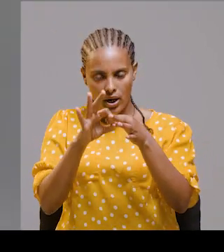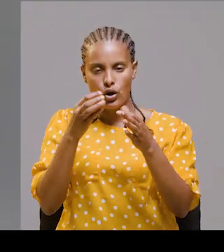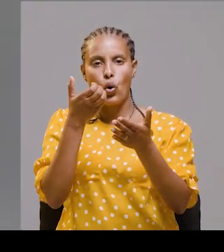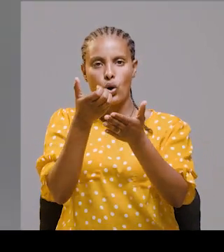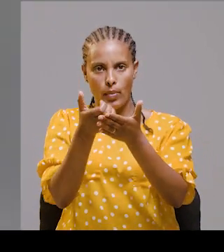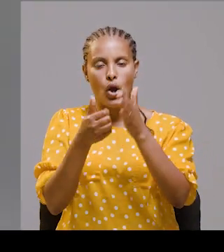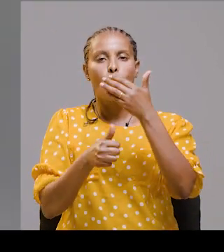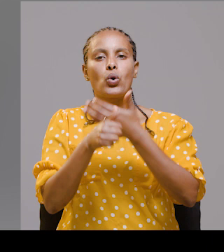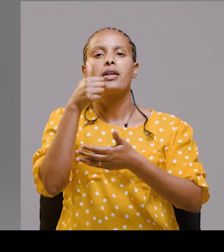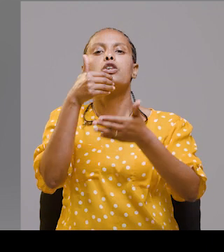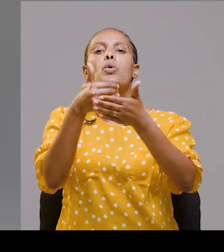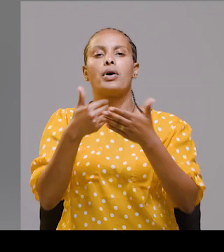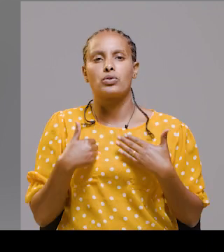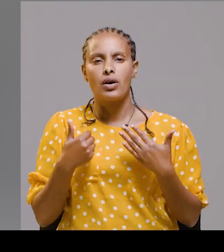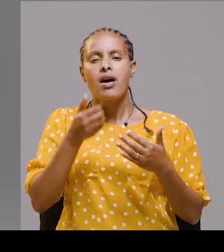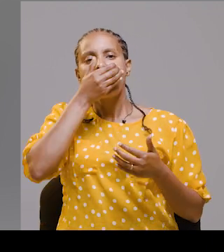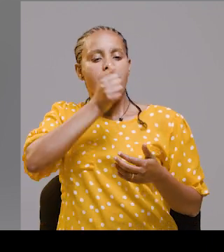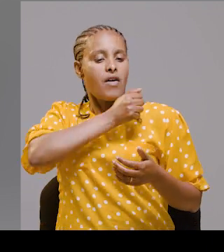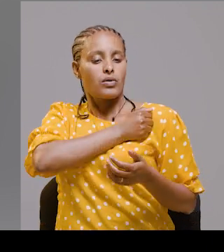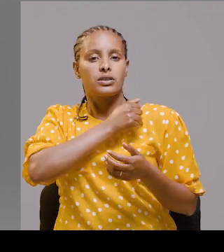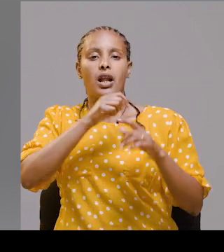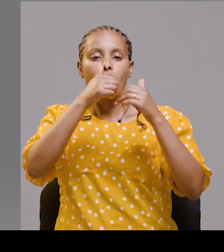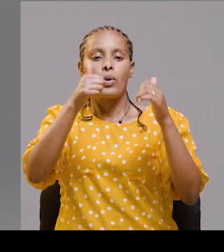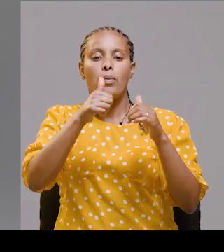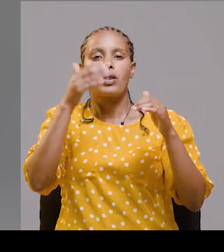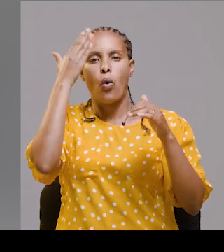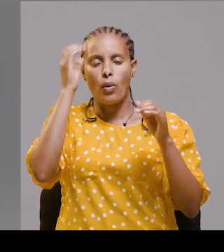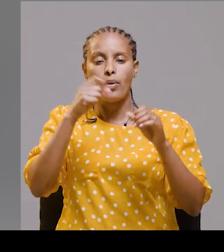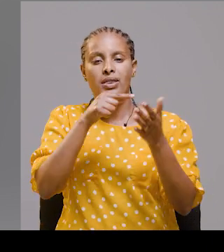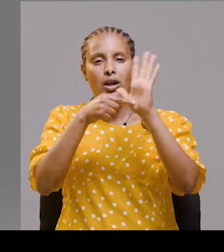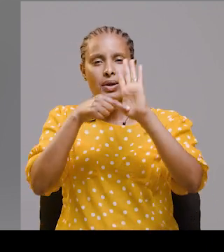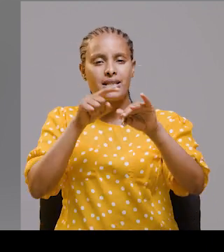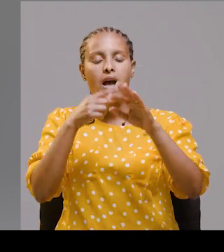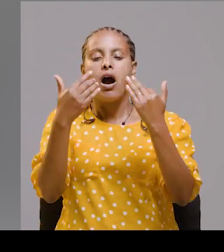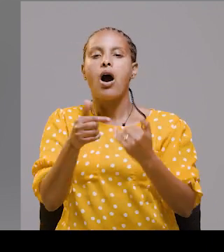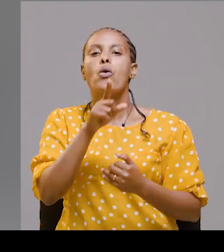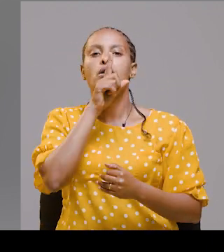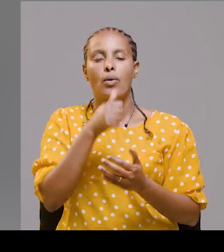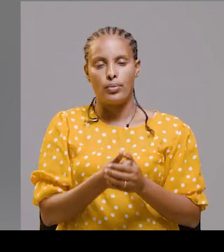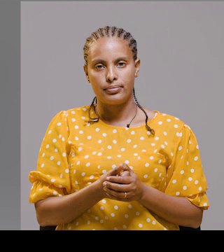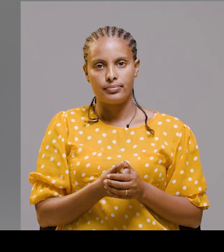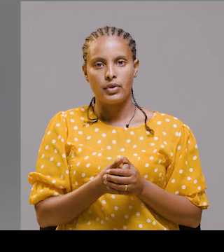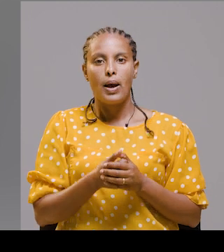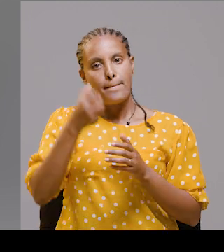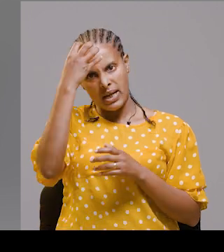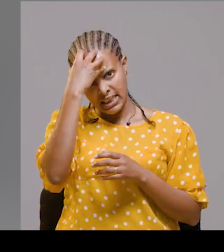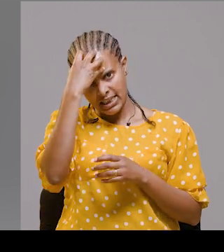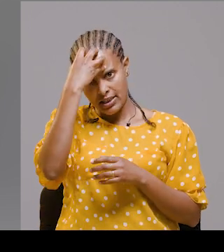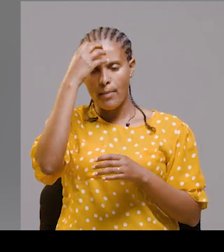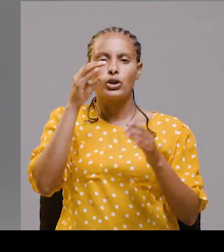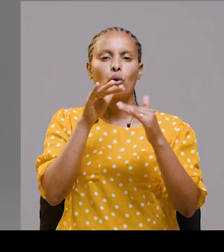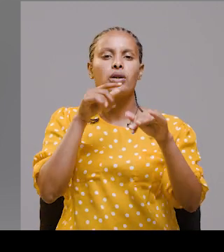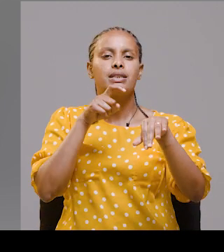ማህበራዊና ኢኮኖሚያዊ ጉዳት ደርሶባቸዋል። ደፋሪዎች ተለይተው የሚታወቁበትና የሚጠየቁበት ጊዜ አሁን ነው። መንግስት